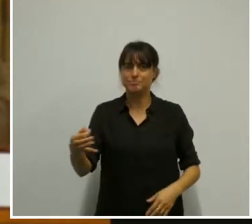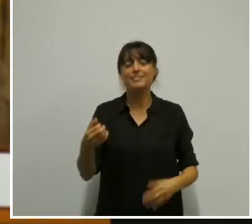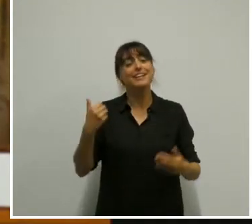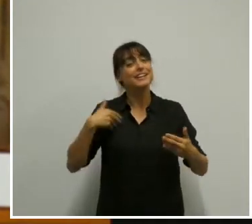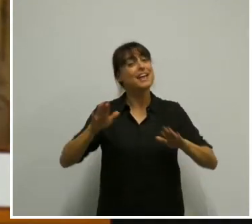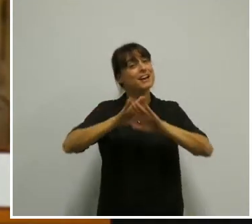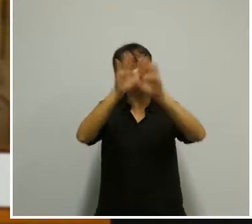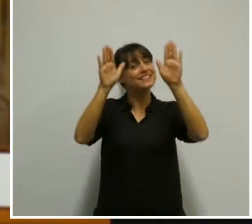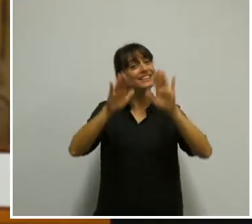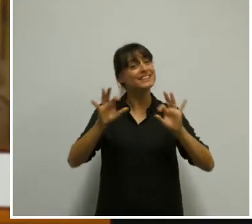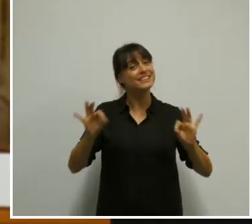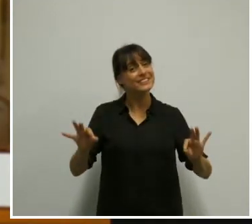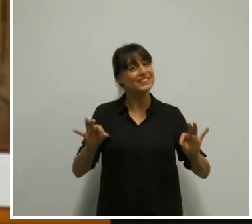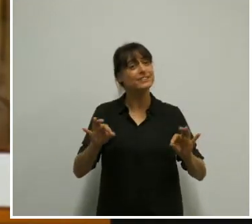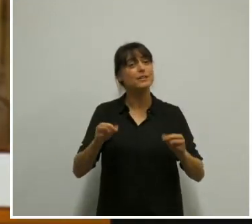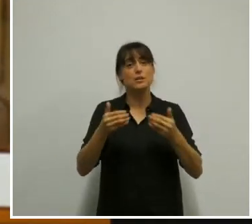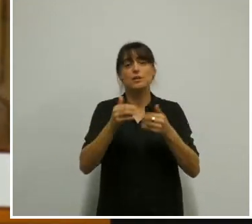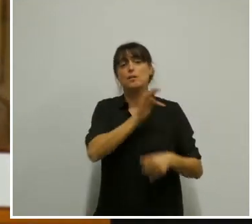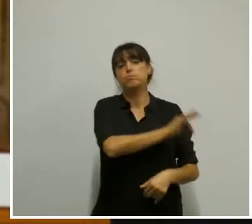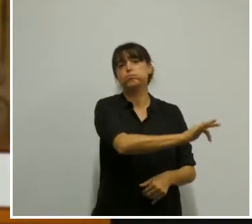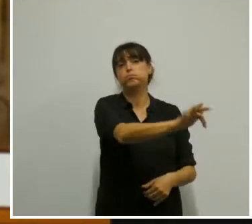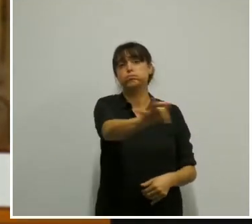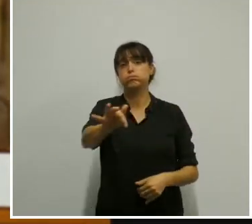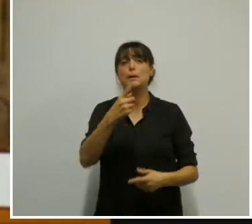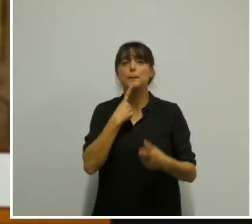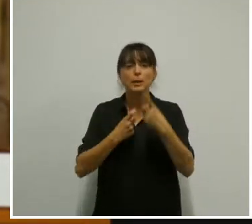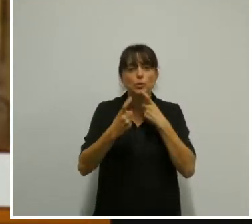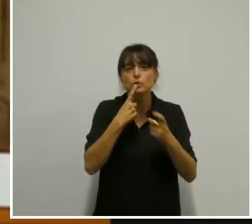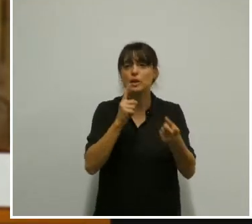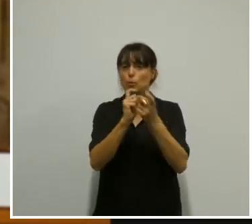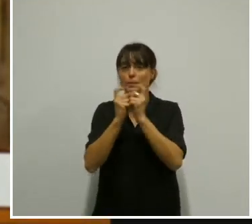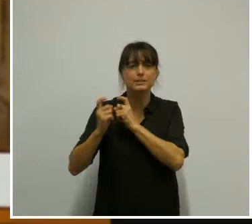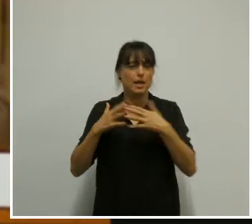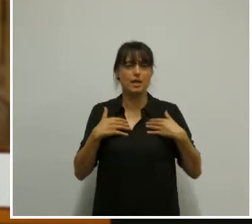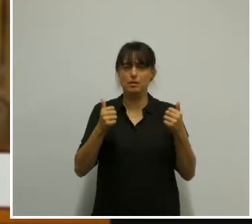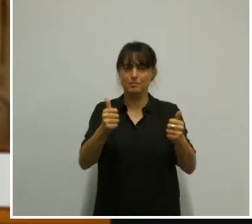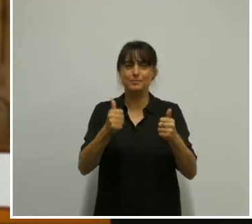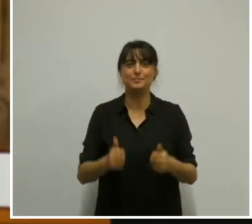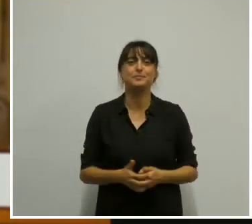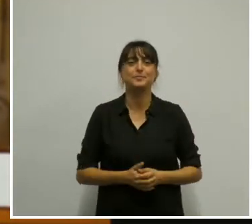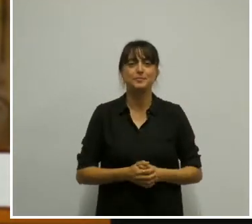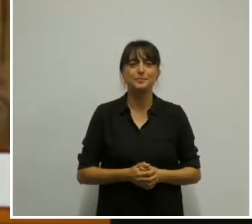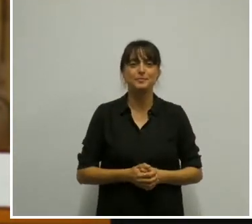dit això, obrim torn de paraules per si algú vol comentar o preguntar alguna cosa.